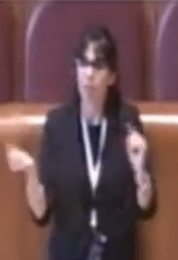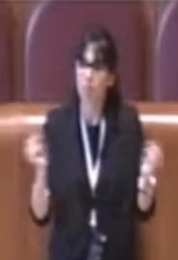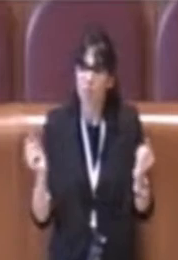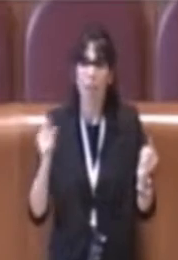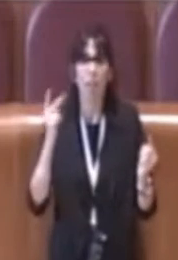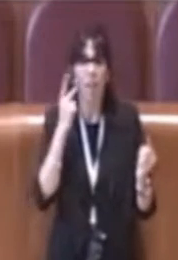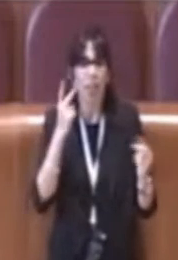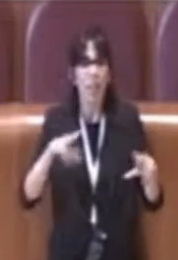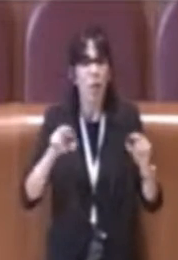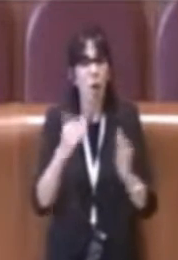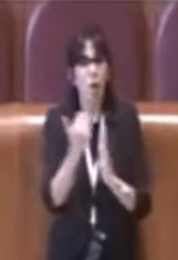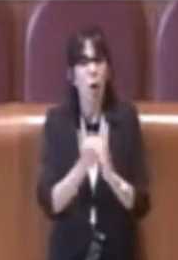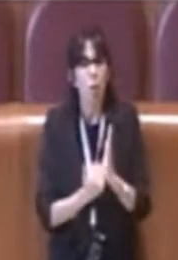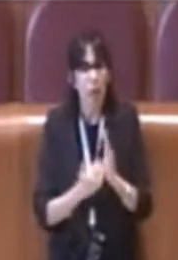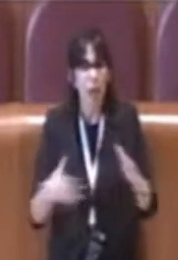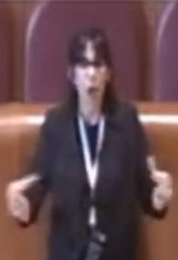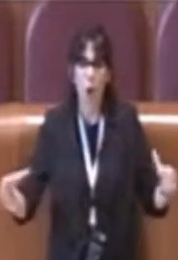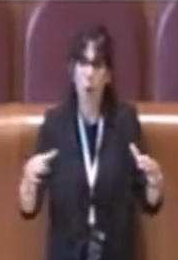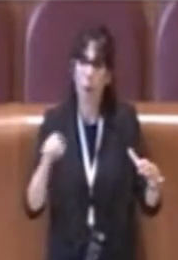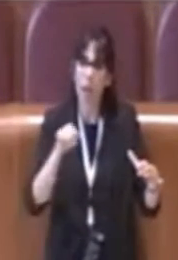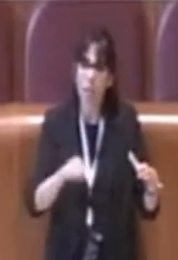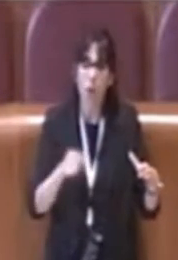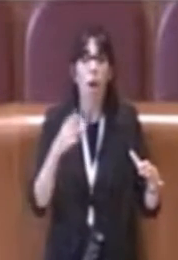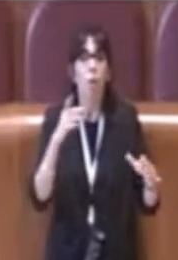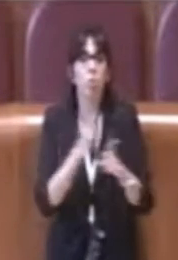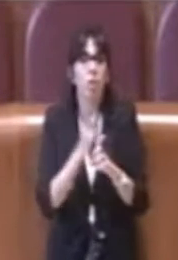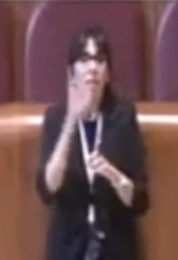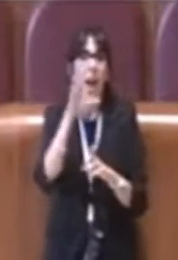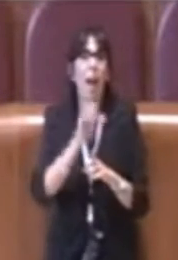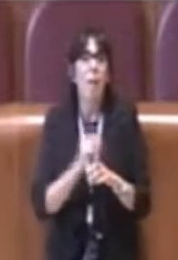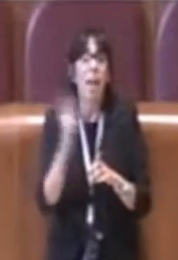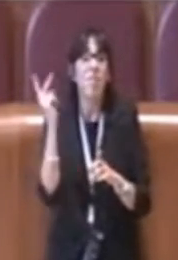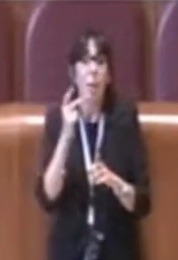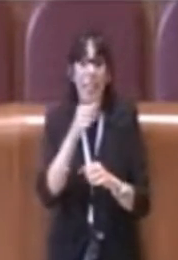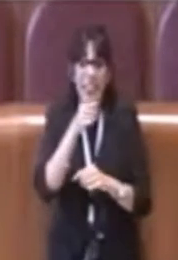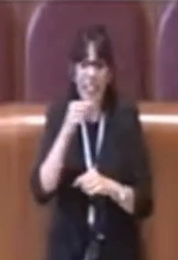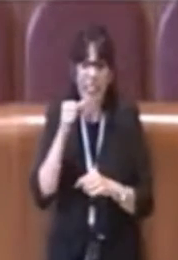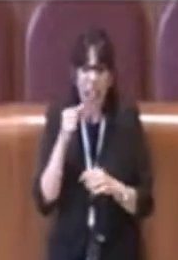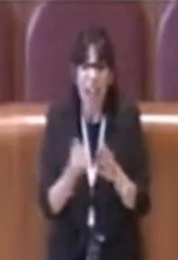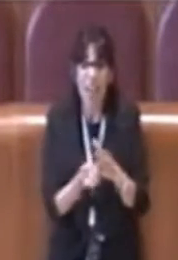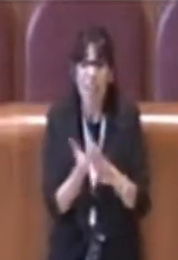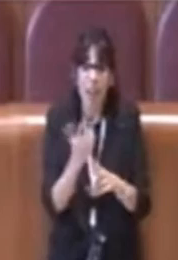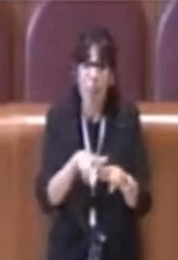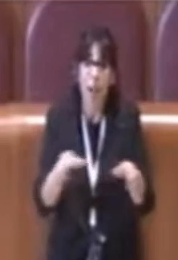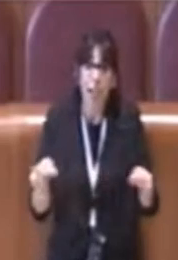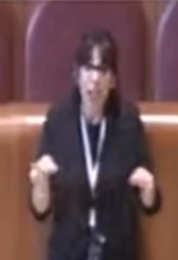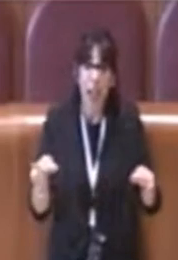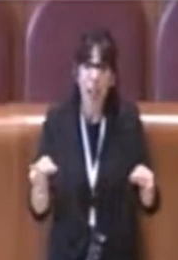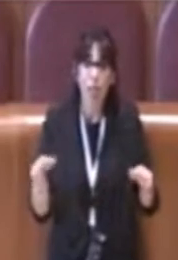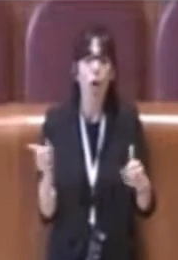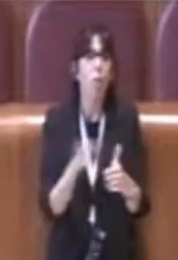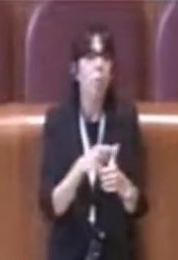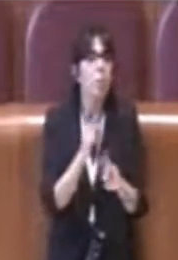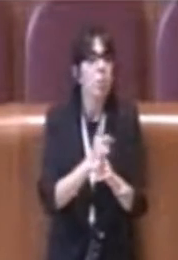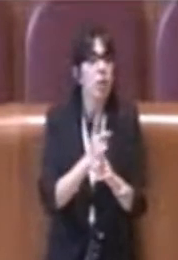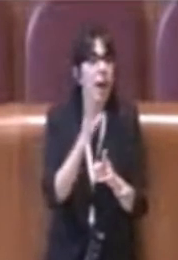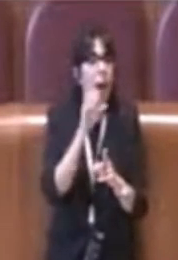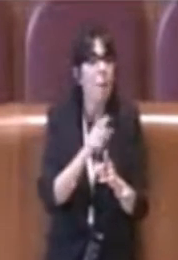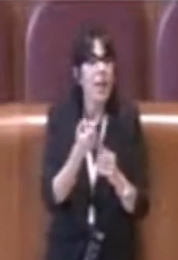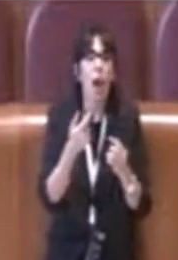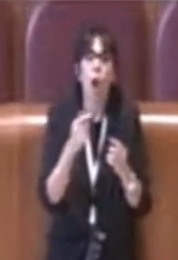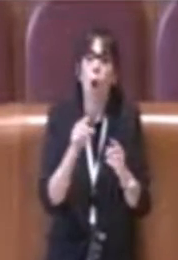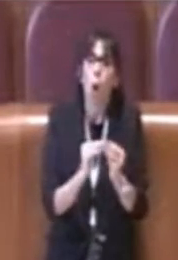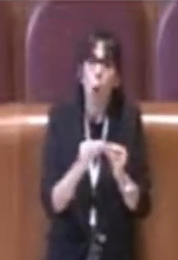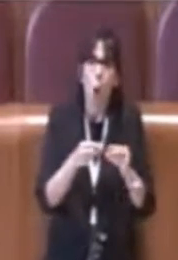quindi appunto l'effettiva necessità di realizzare innanzitutto le quantità edificabili e quindi